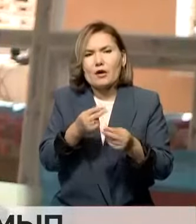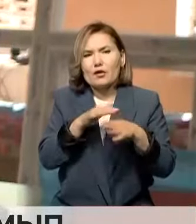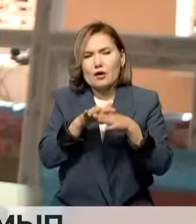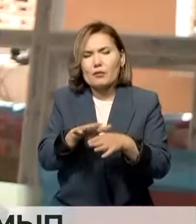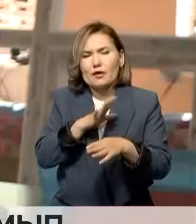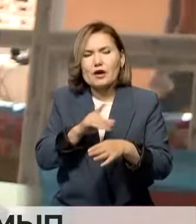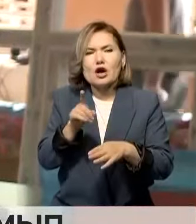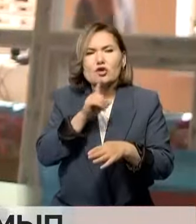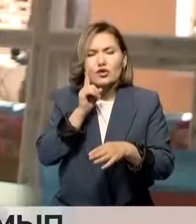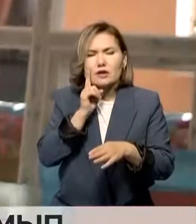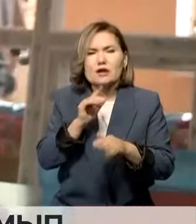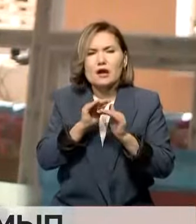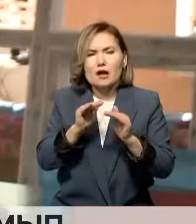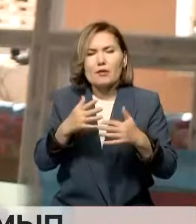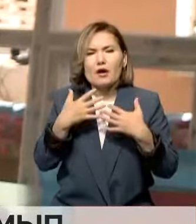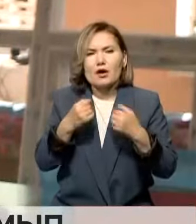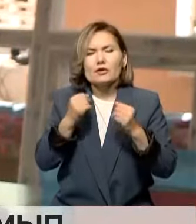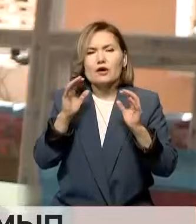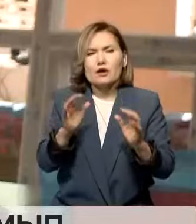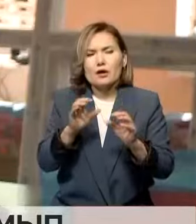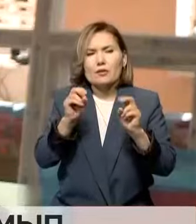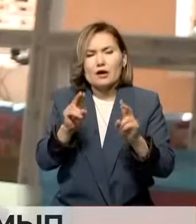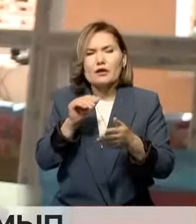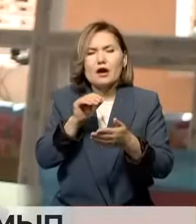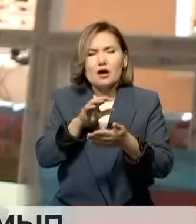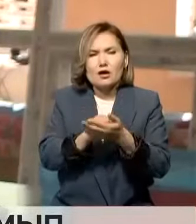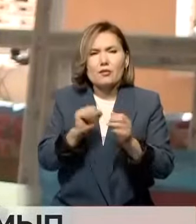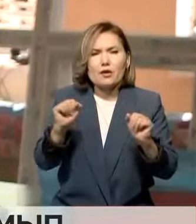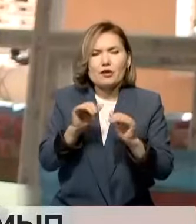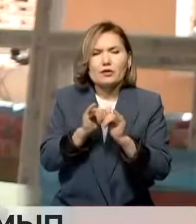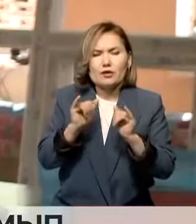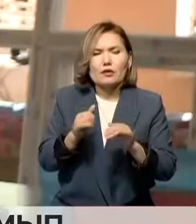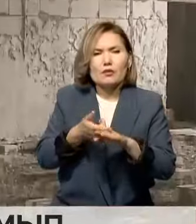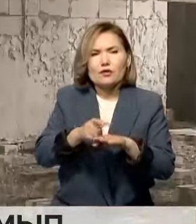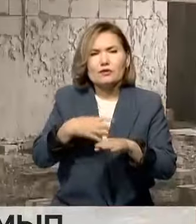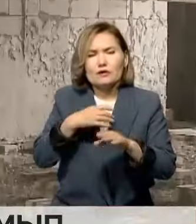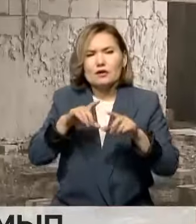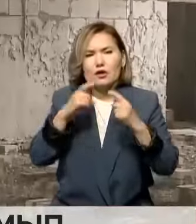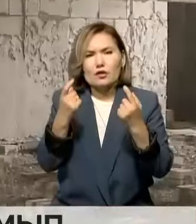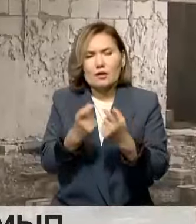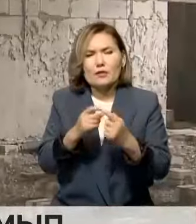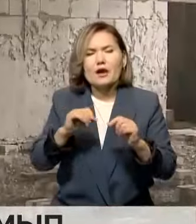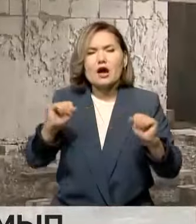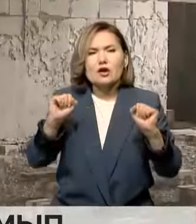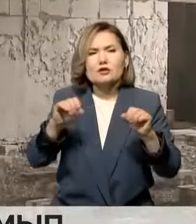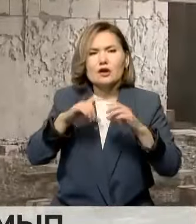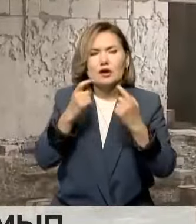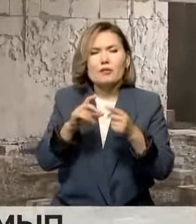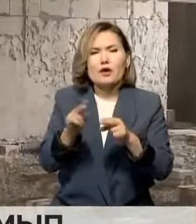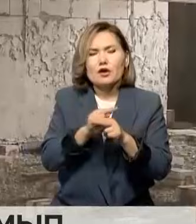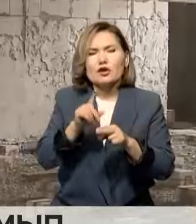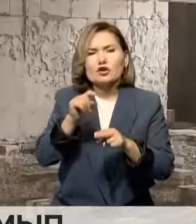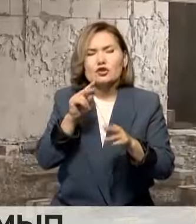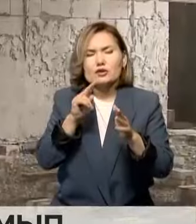отыр. Жастарымызды салауатты өмірге баулу үшін осындай орта қалыптастыратын жерлер ауадай қажет. Спорт залды жөндеуге аудандық бюджеттен